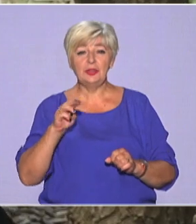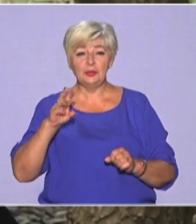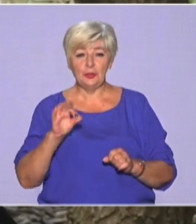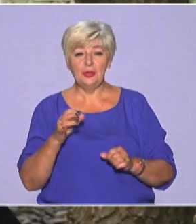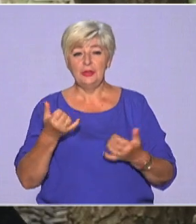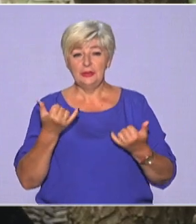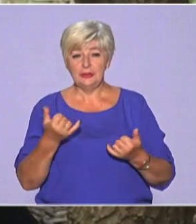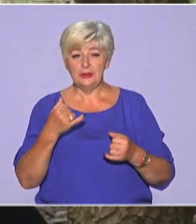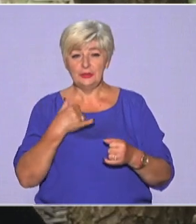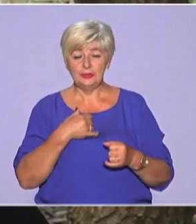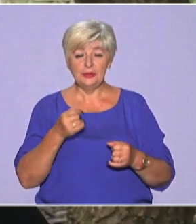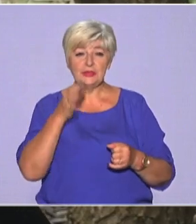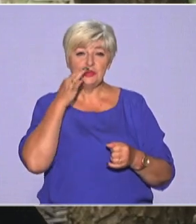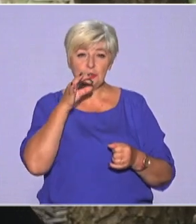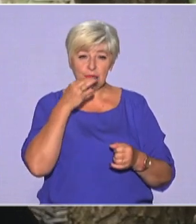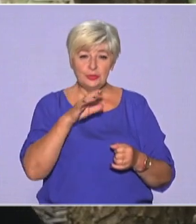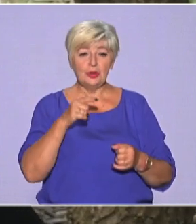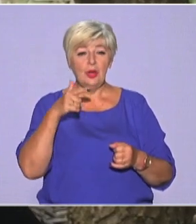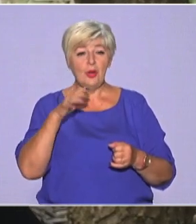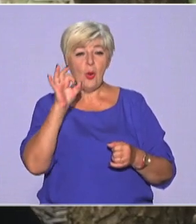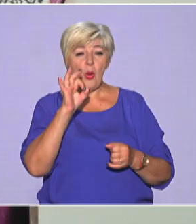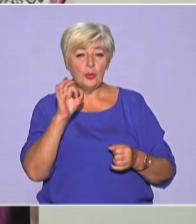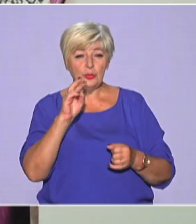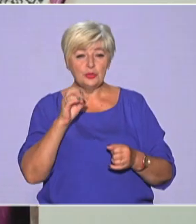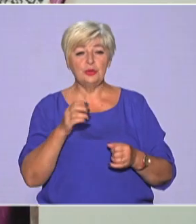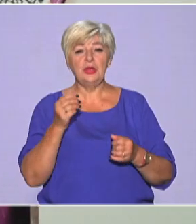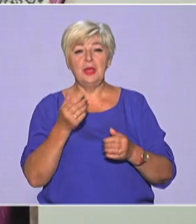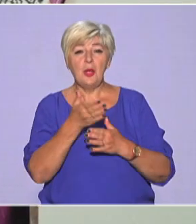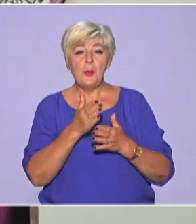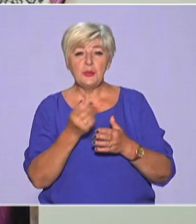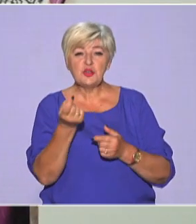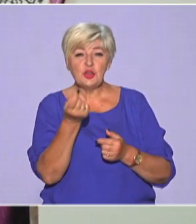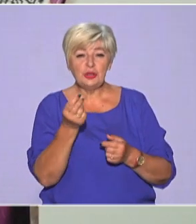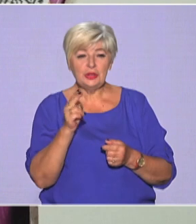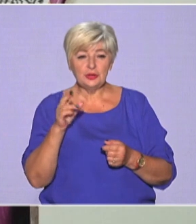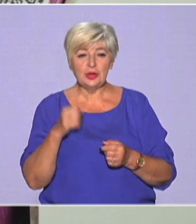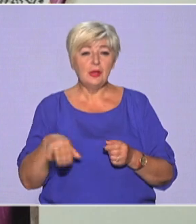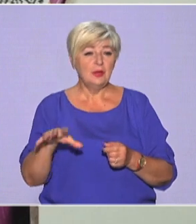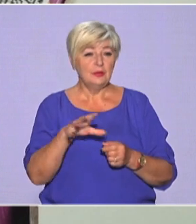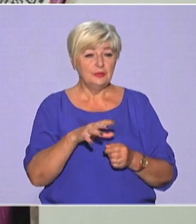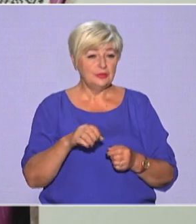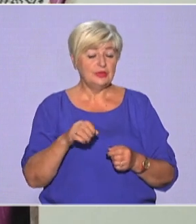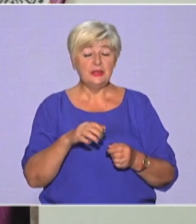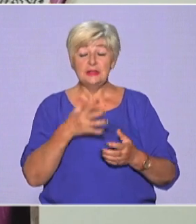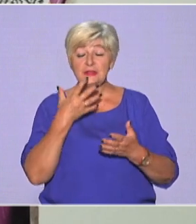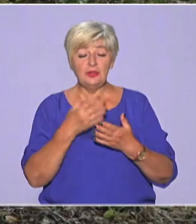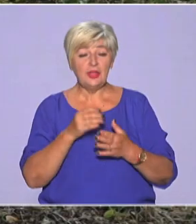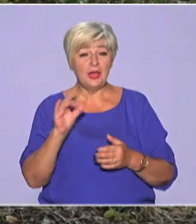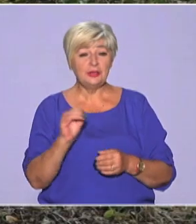нас 3 набори – це соняшник, горошок і пшеничка. Всі герої, у всіх своя